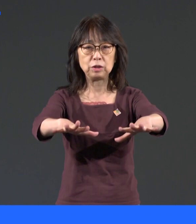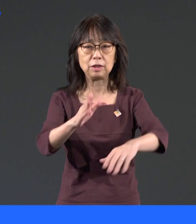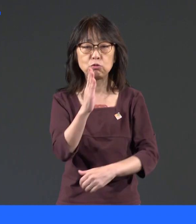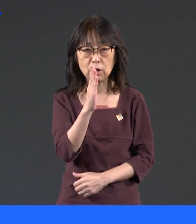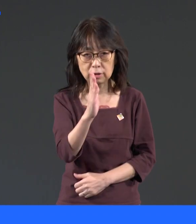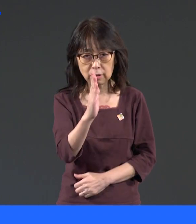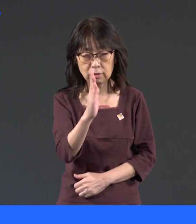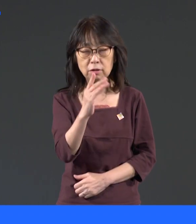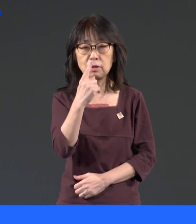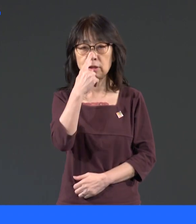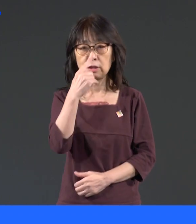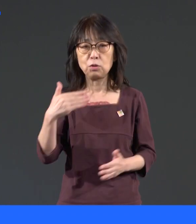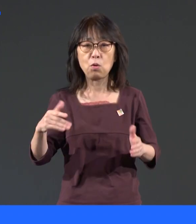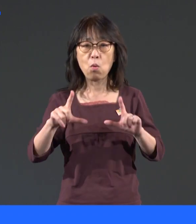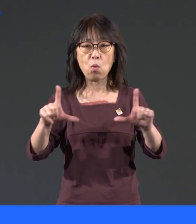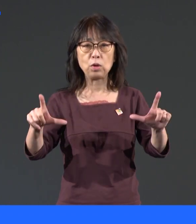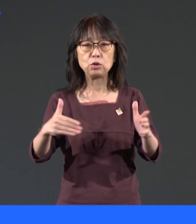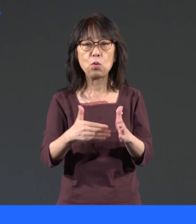以上